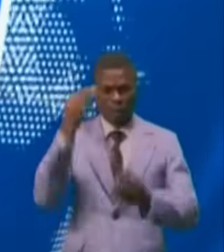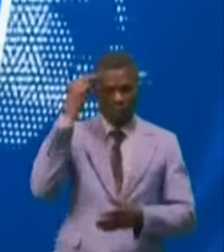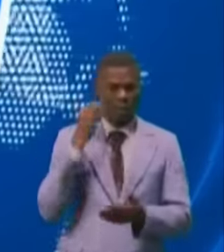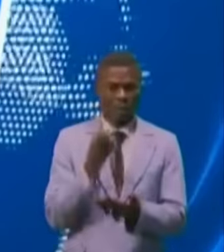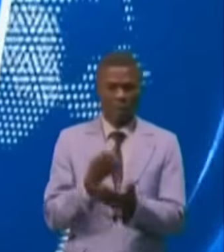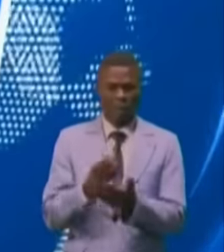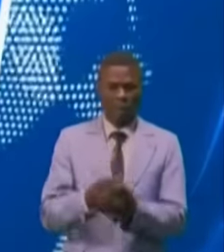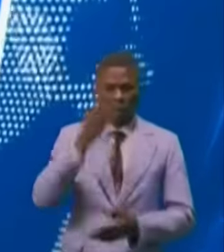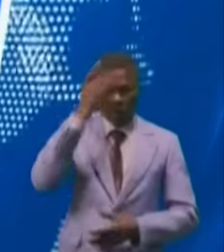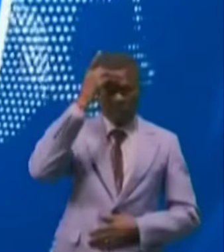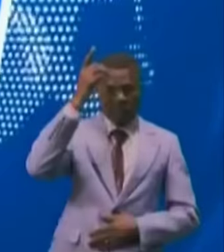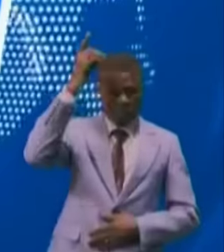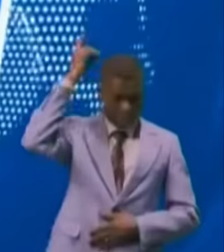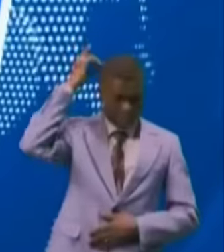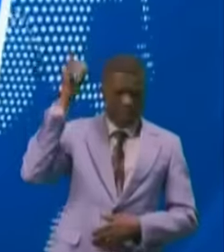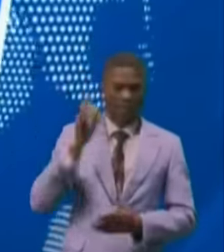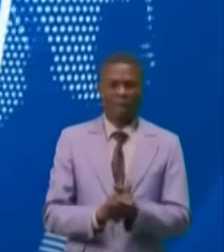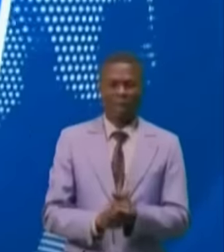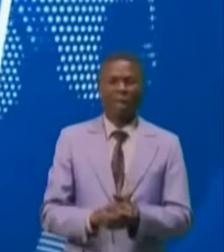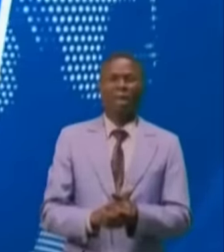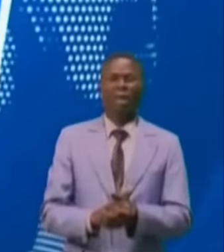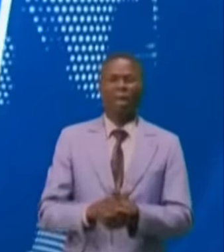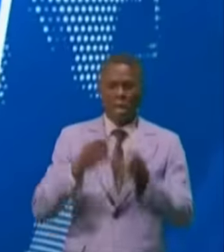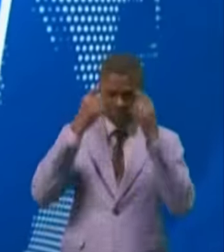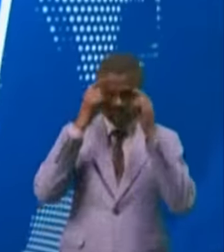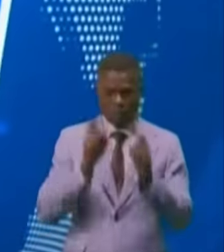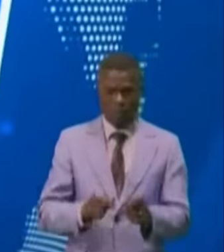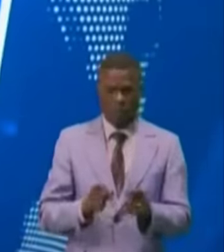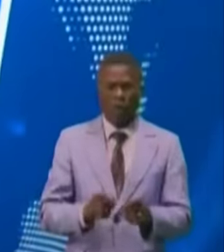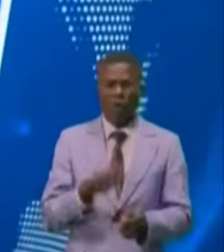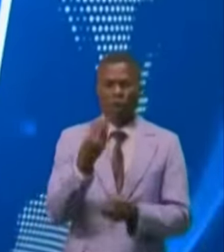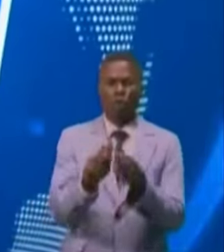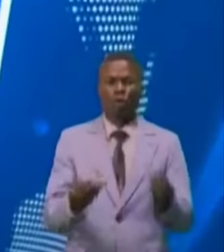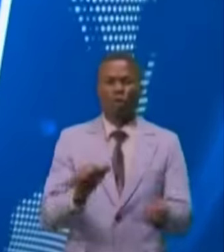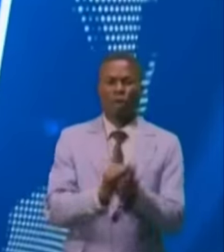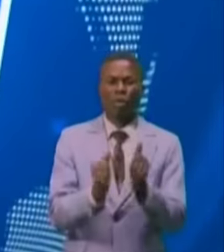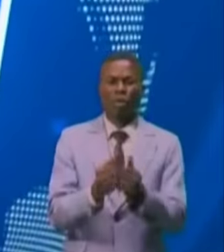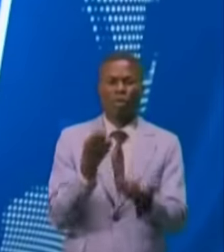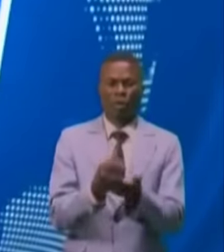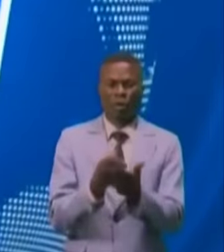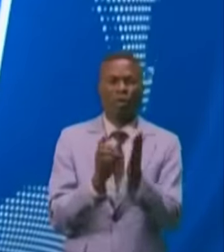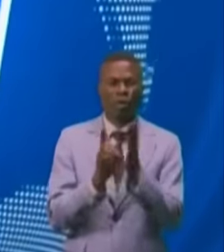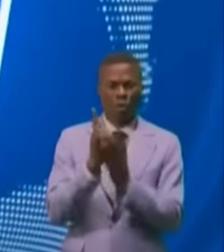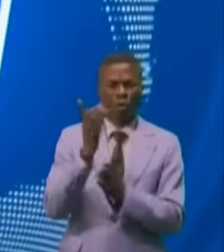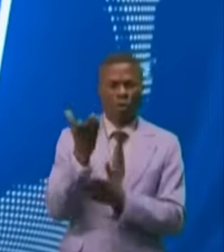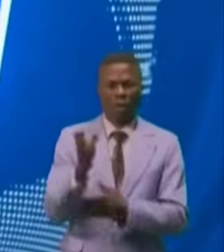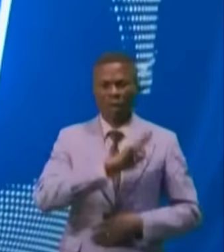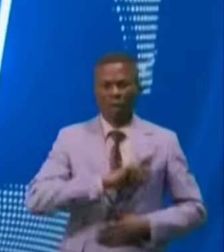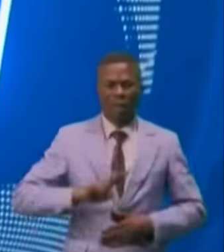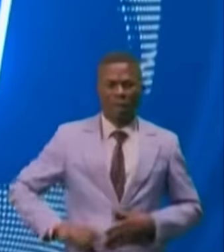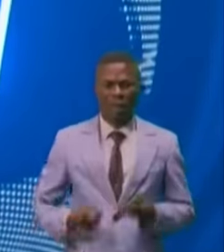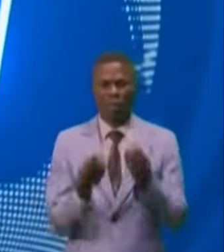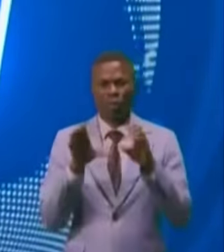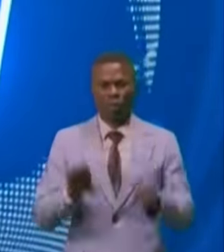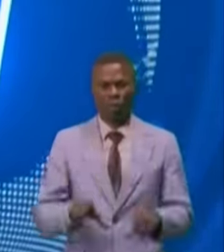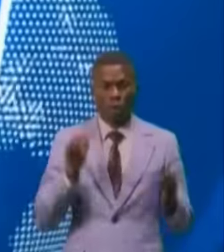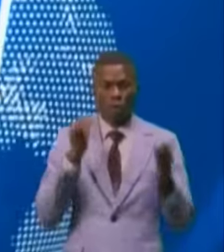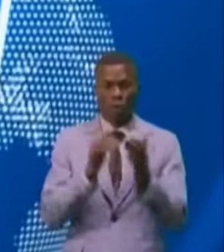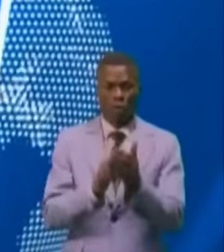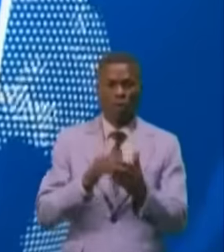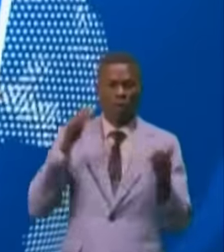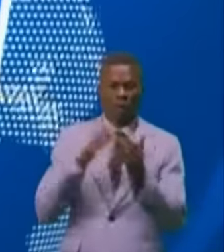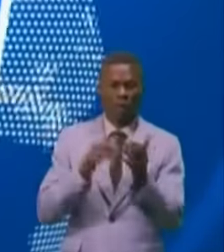Daniel Moukoko Samba, est déterminé à relever le défi de l'économie de la République démocratique du Congo face à la pression